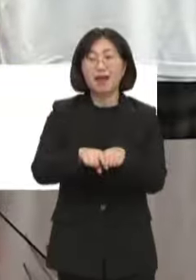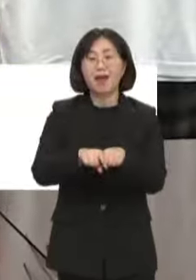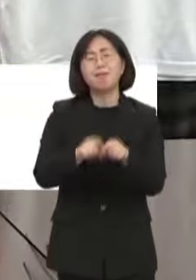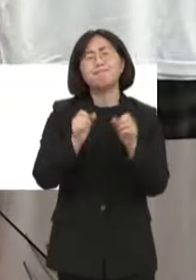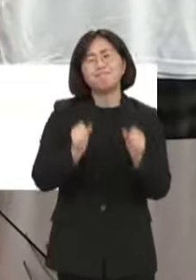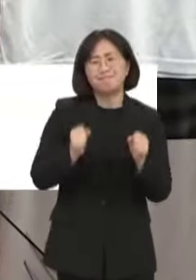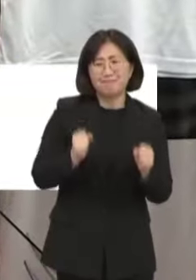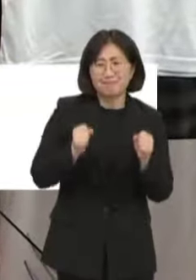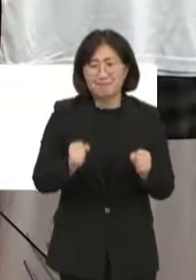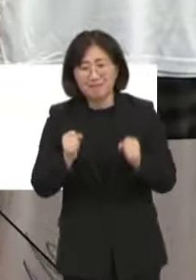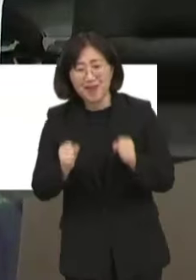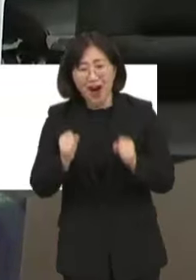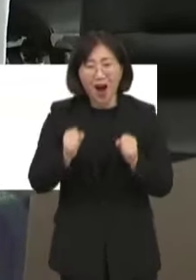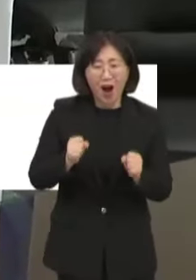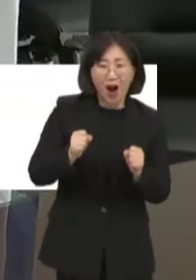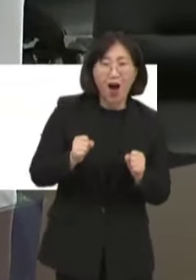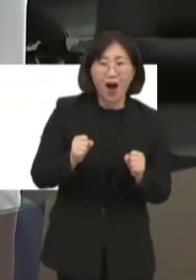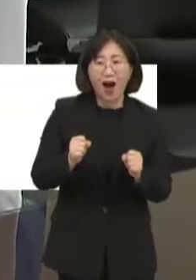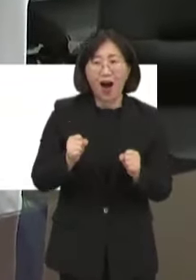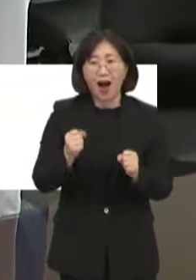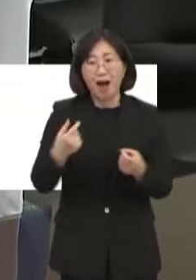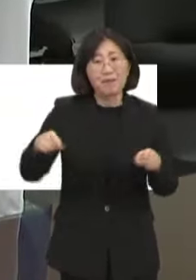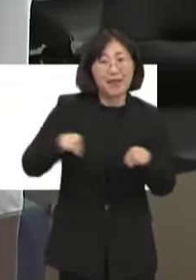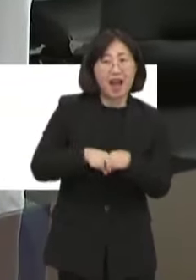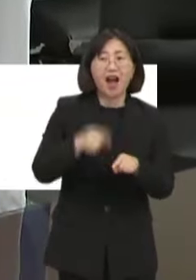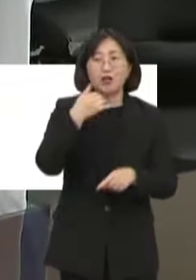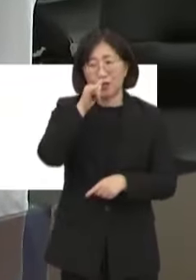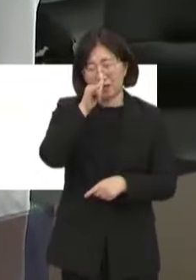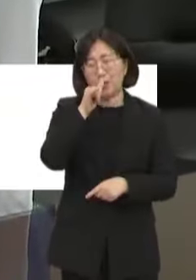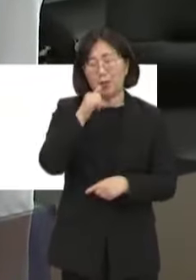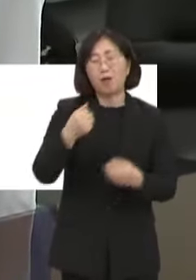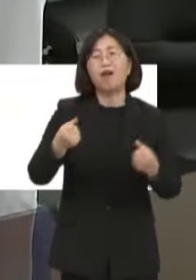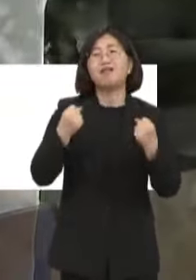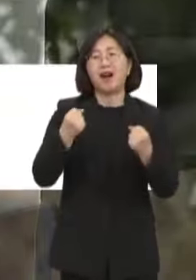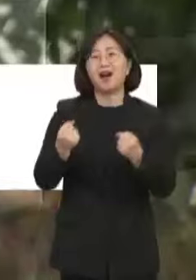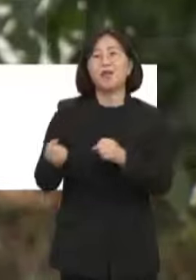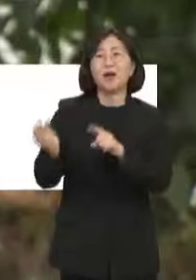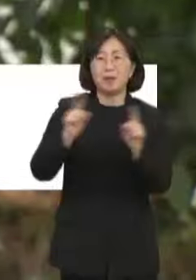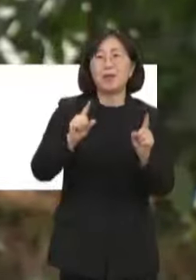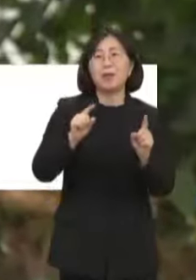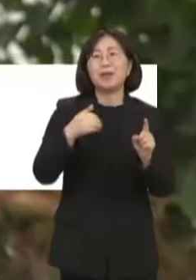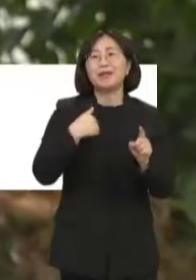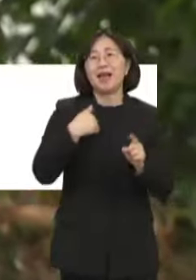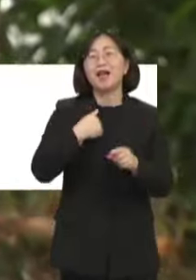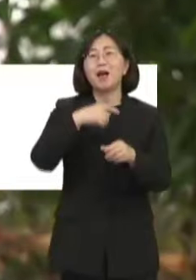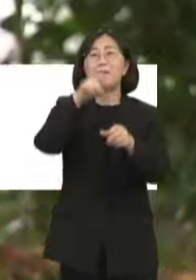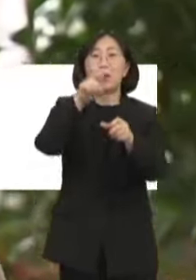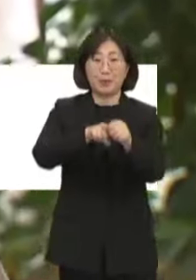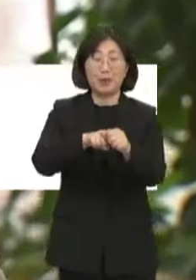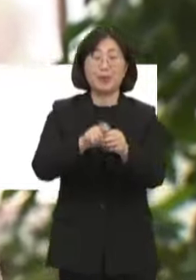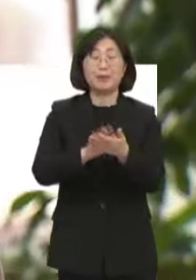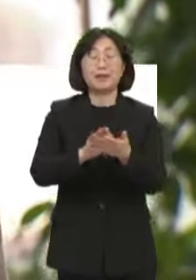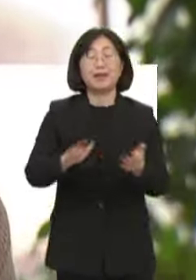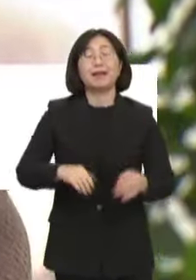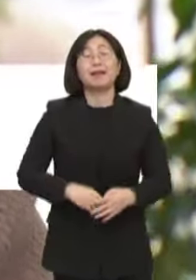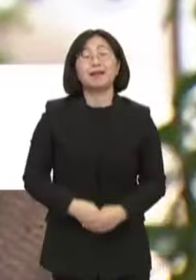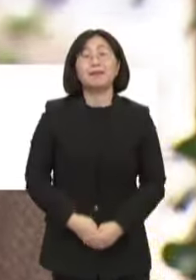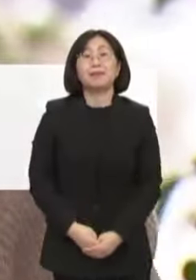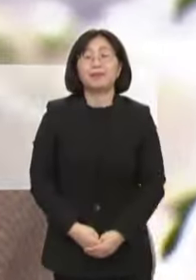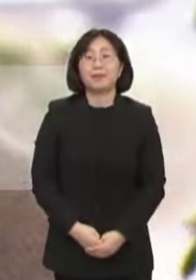수 있는 그런 몸을 만드는 게 앞으로는 저의 목표인 것